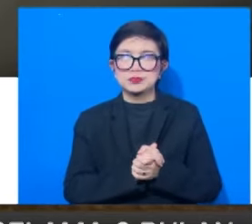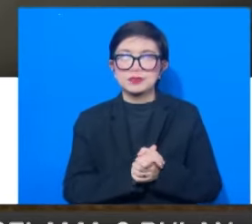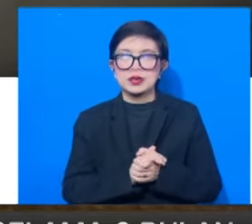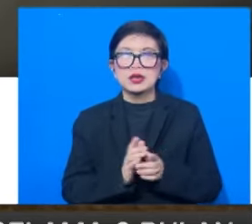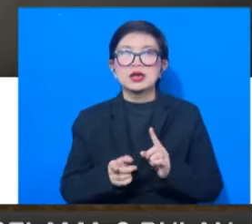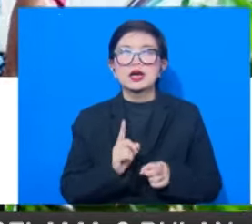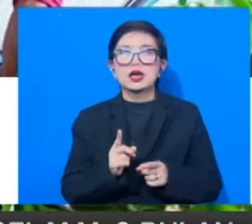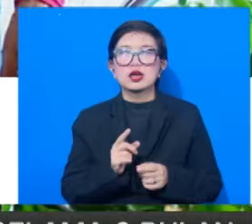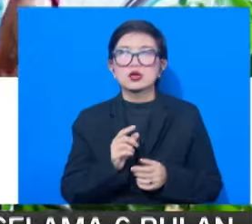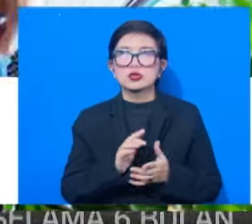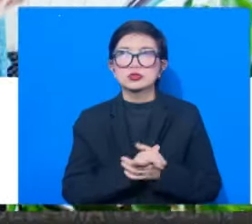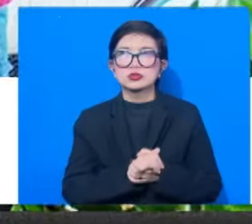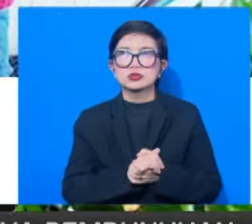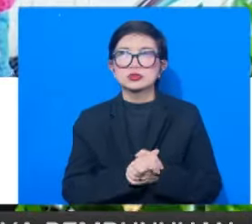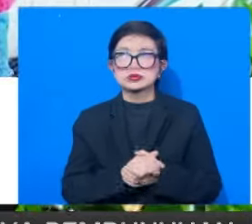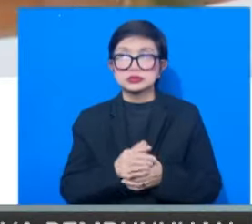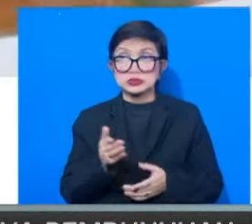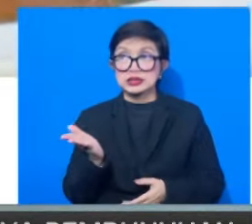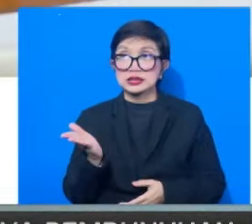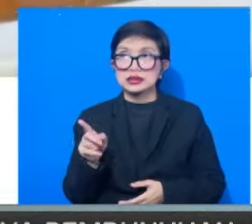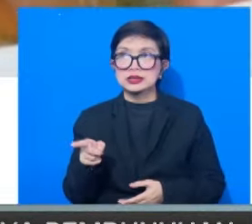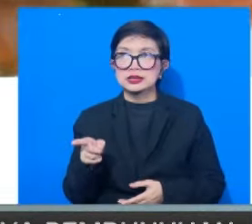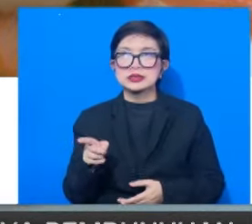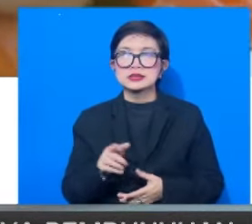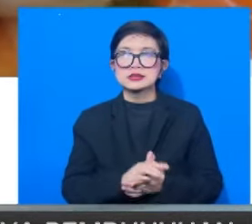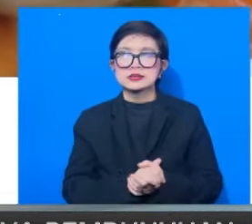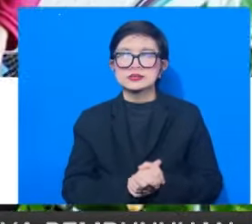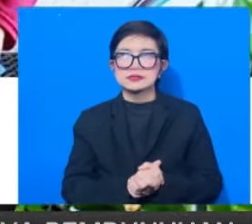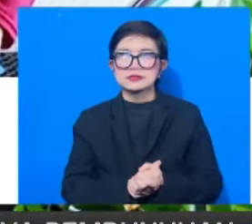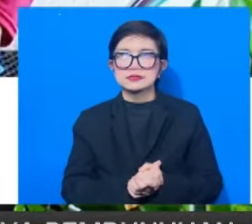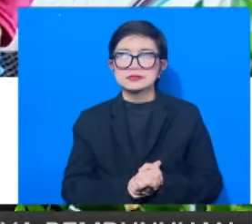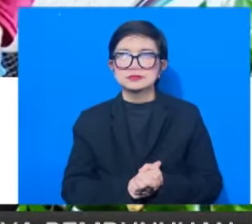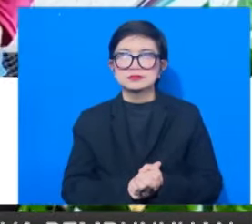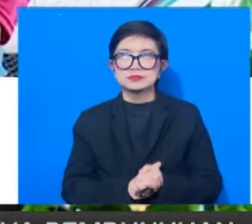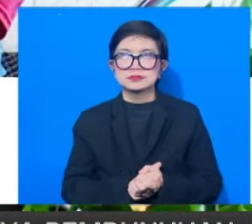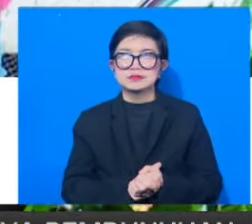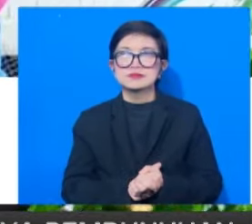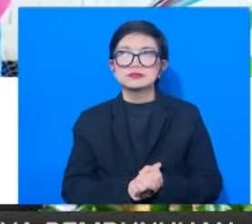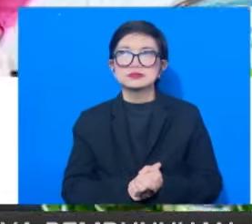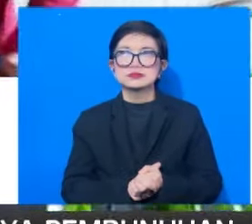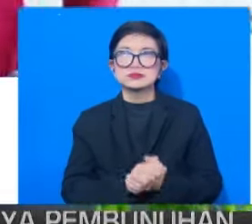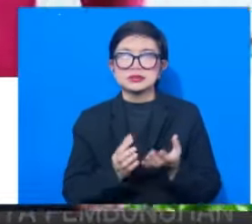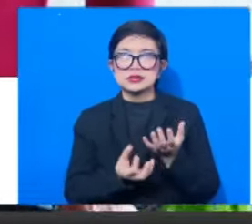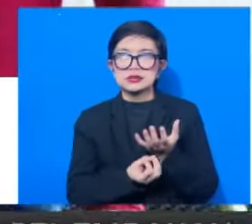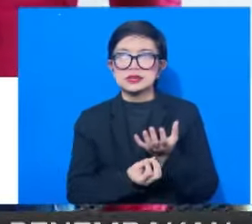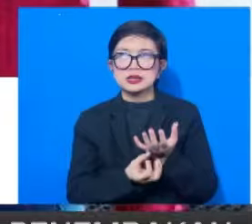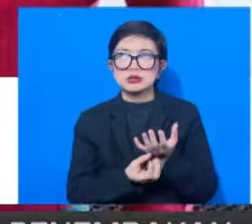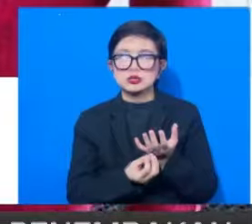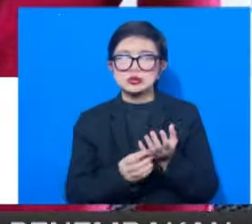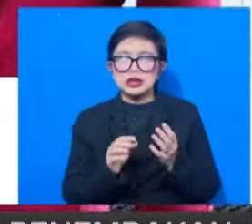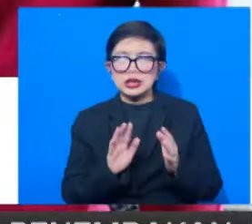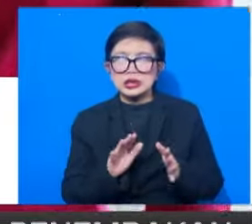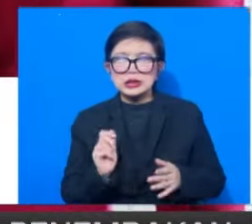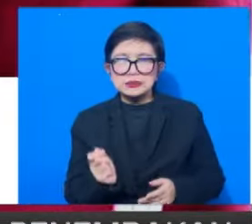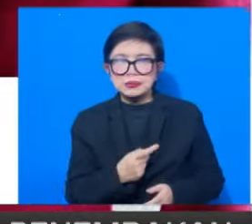yang menu yang ini posisinya dia saya rebus dulu tapi hanya sebentar, terus